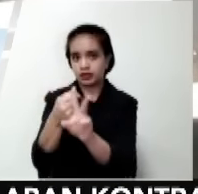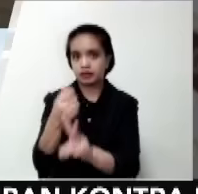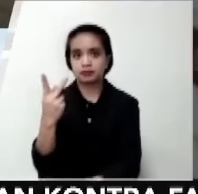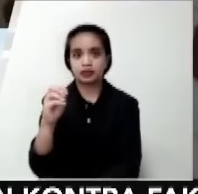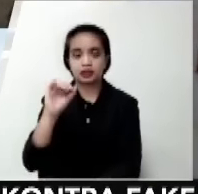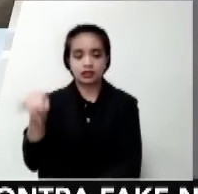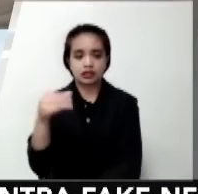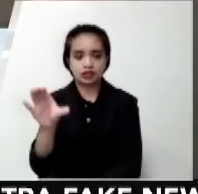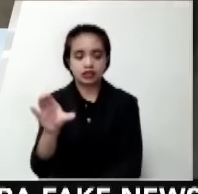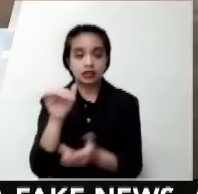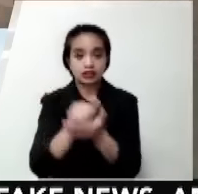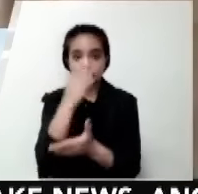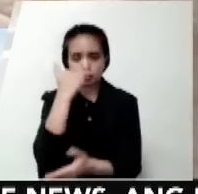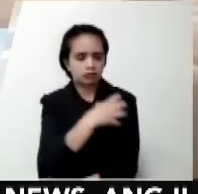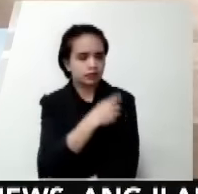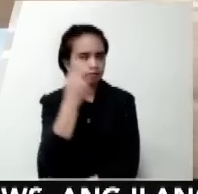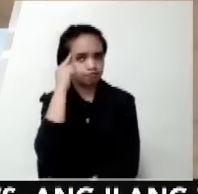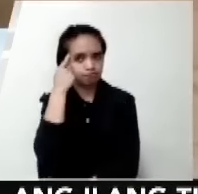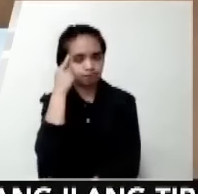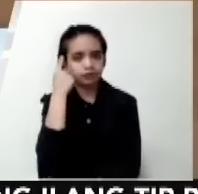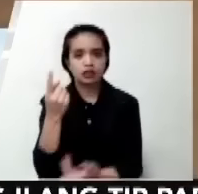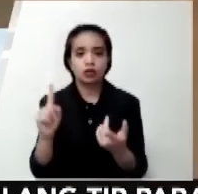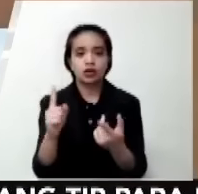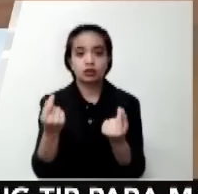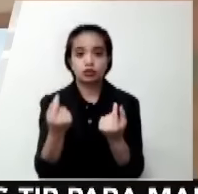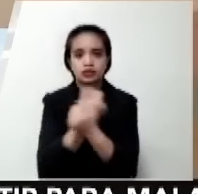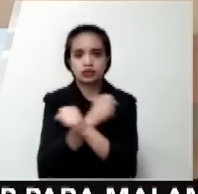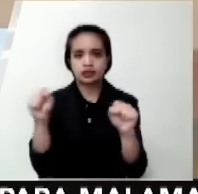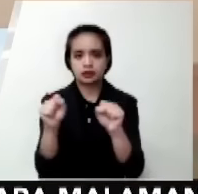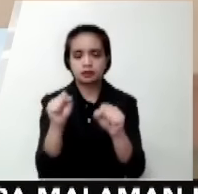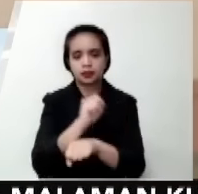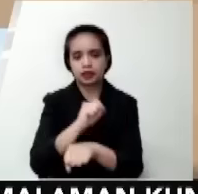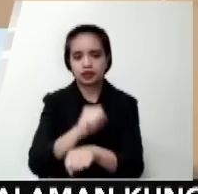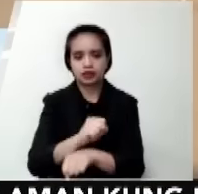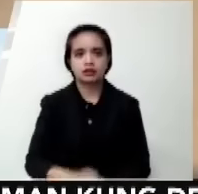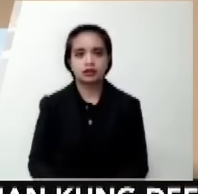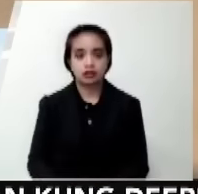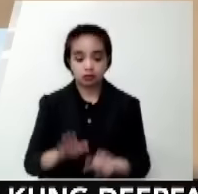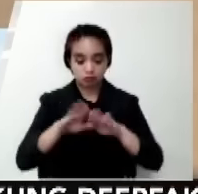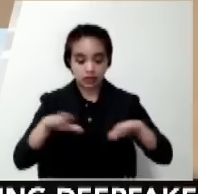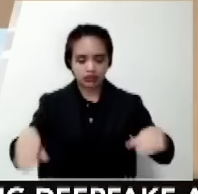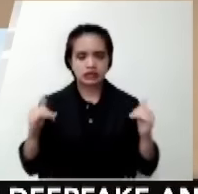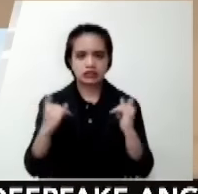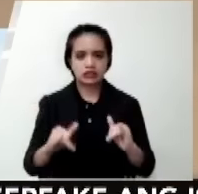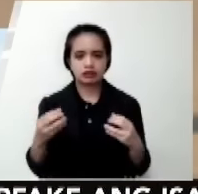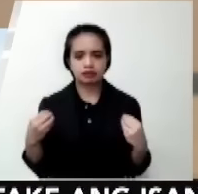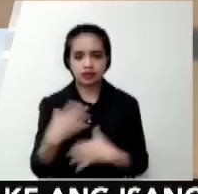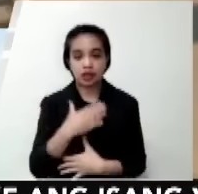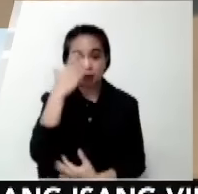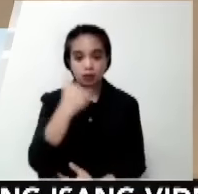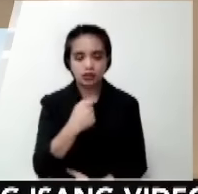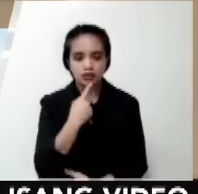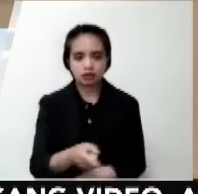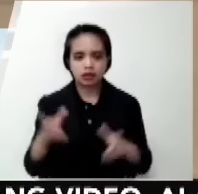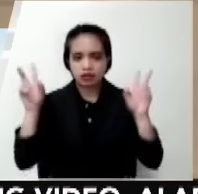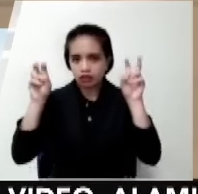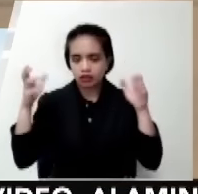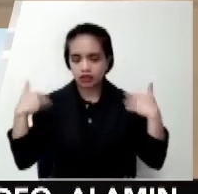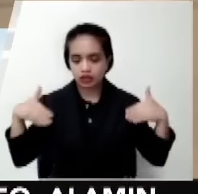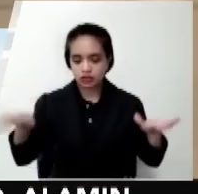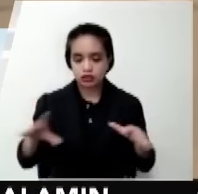pinag-iisipan ng PNP ang pagkasa ng rescue operation. Takot pa rin umano ang mga bata, lalo sa sinasabing Angels of Death na ayon sa